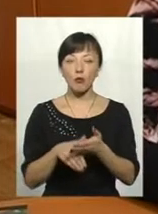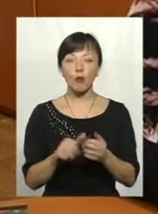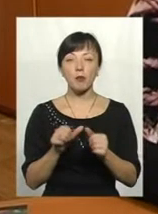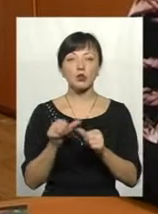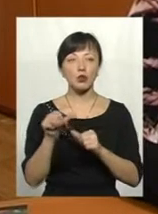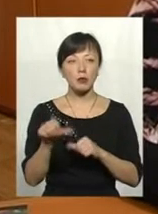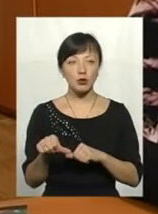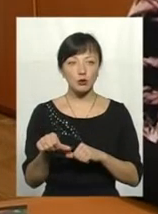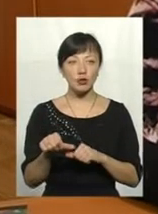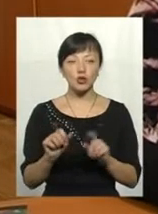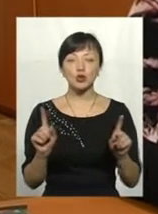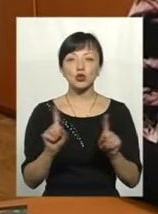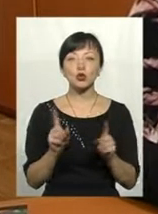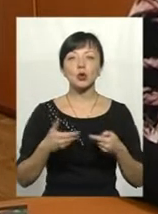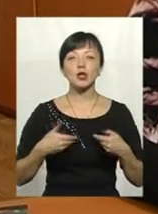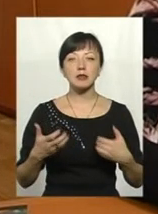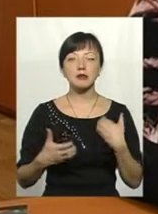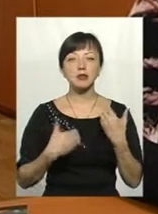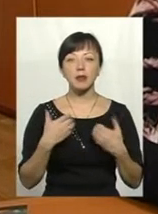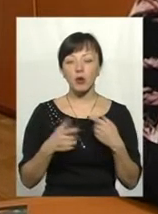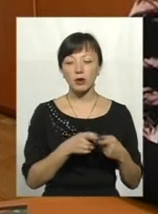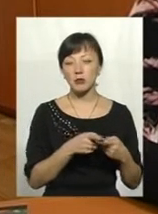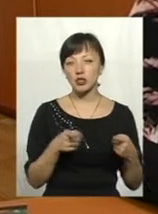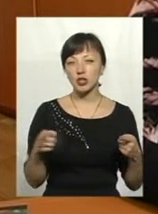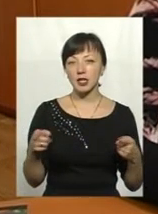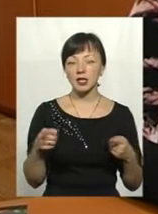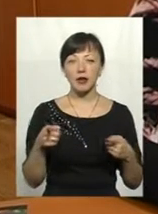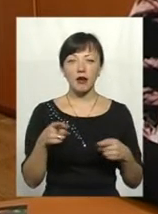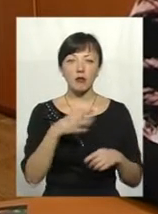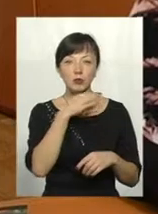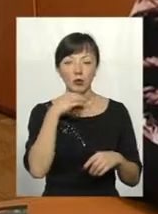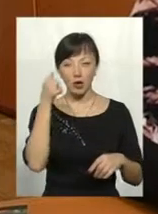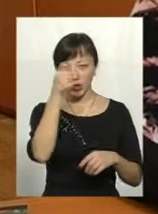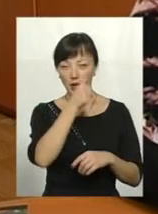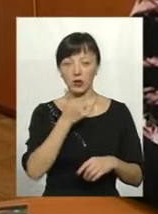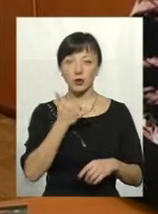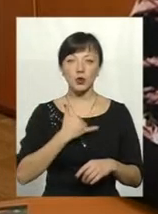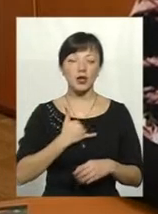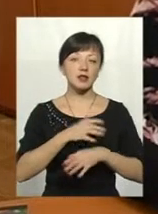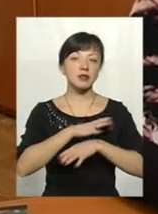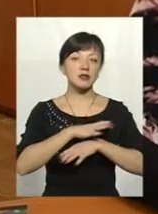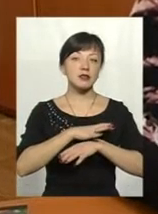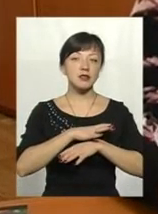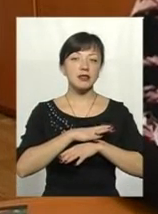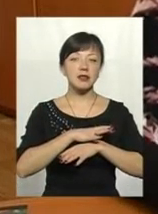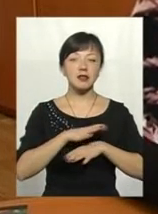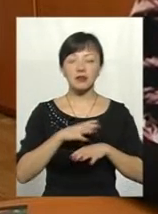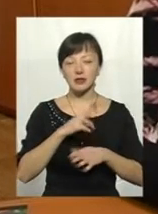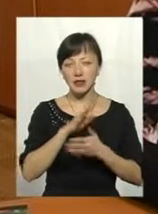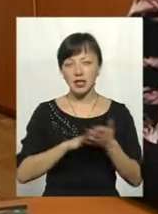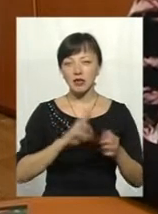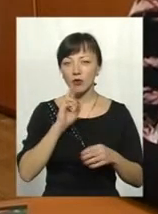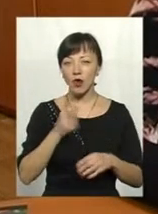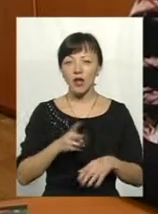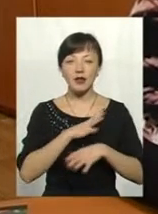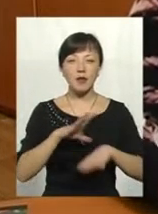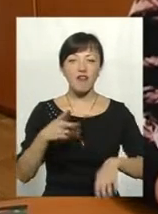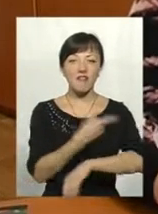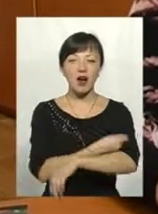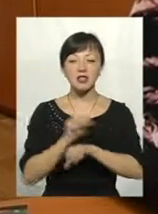того, что нас особо беспокоит на протяжении вот этих лет, когда у нас отсутствовала вакцина или было ее